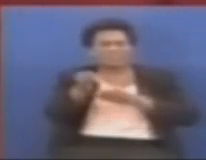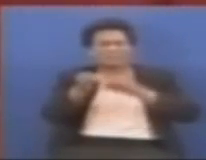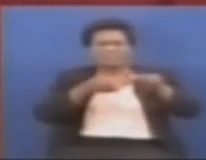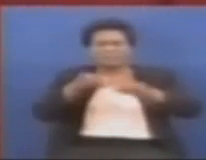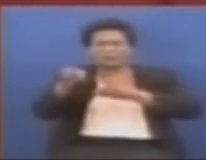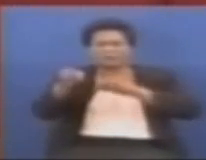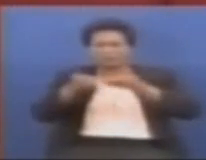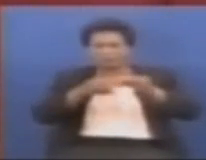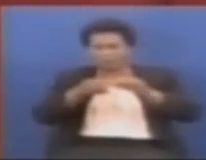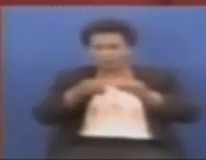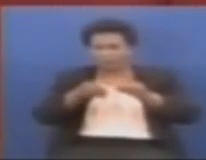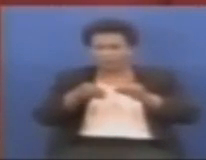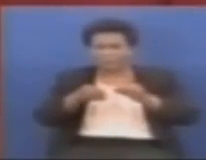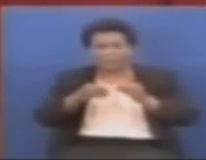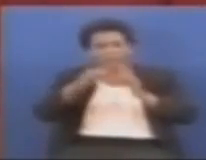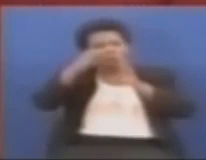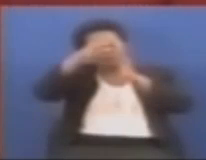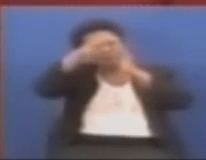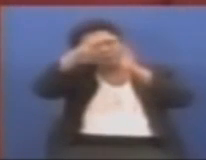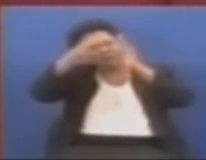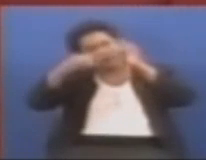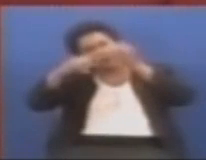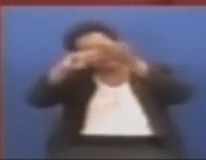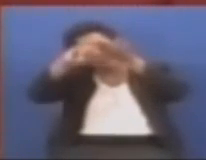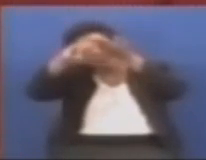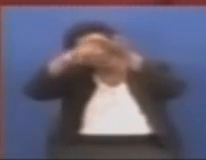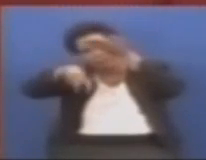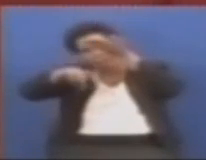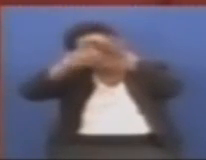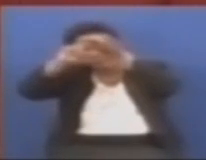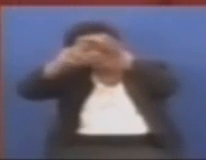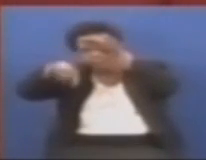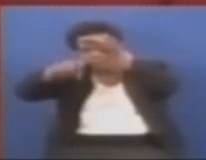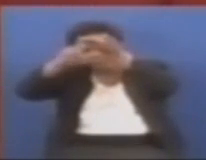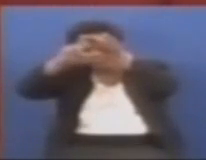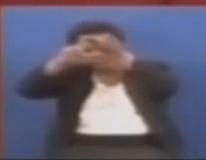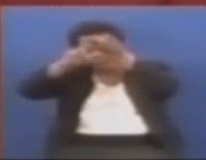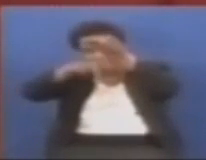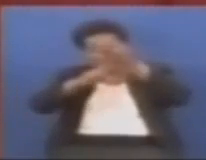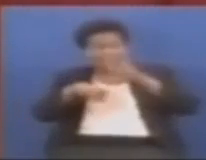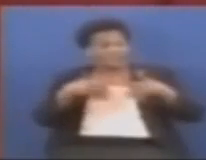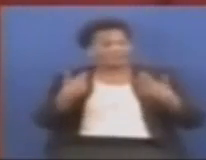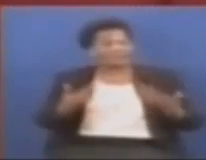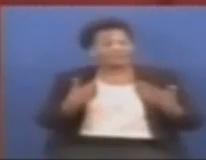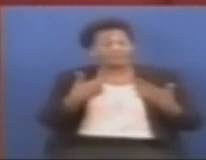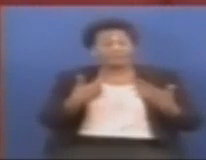zinavuja. Lakini halmashauri kwa mapato yake ya ndani